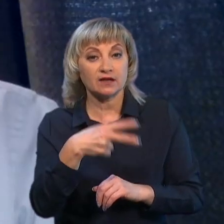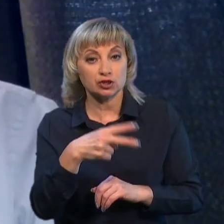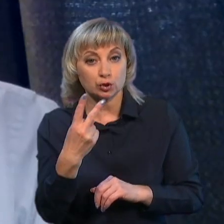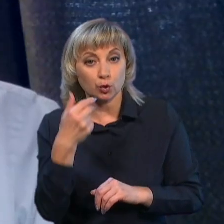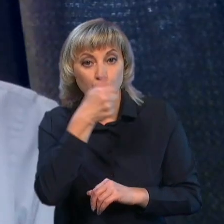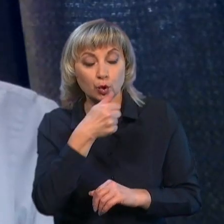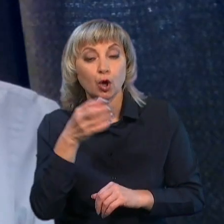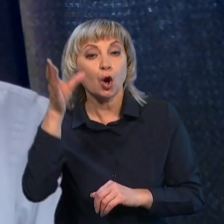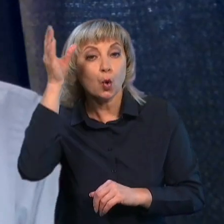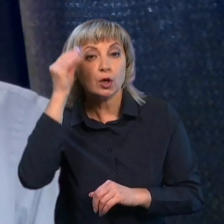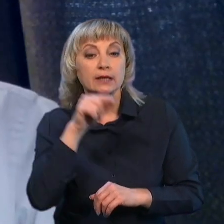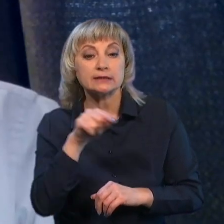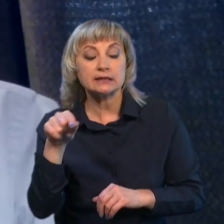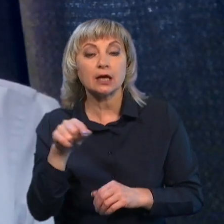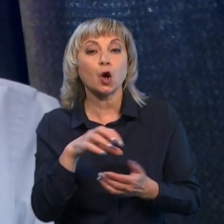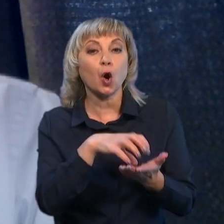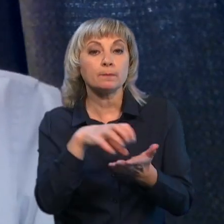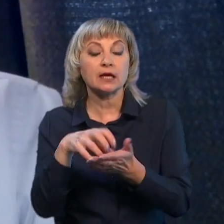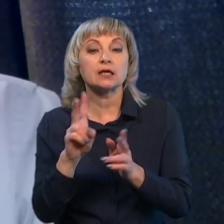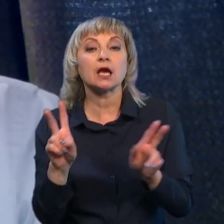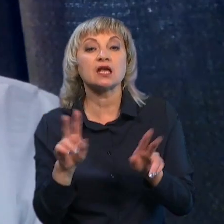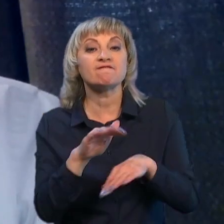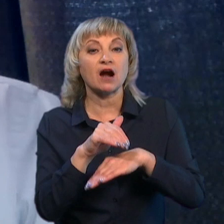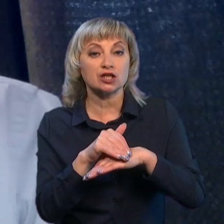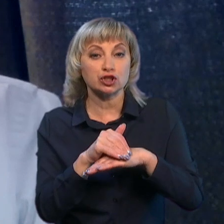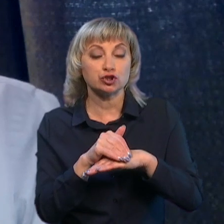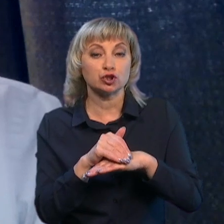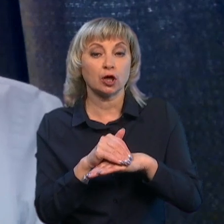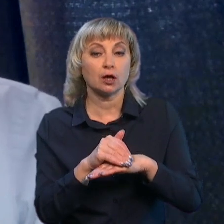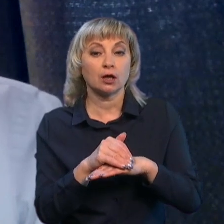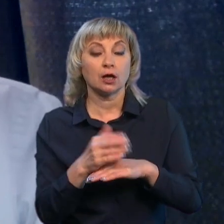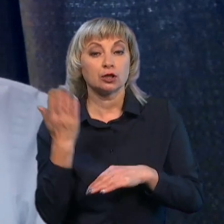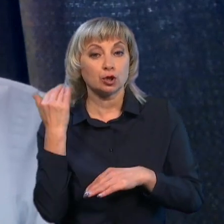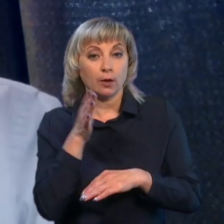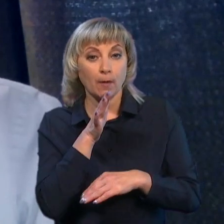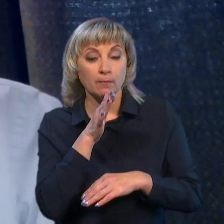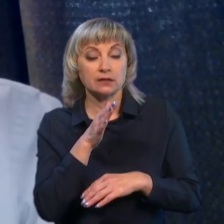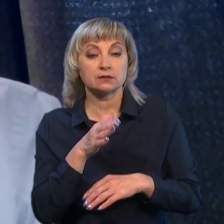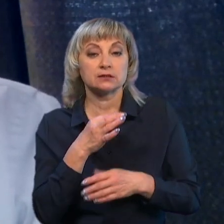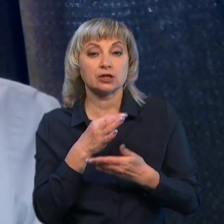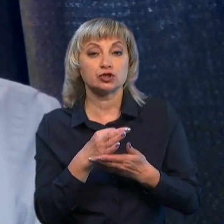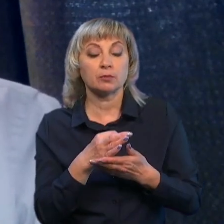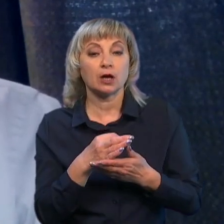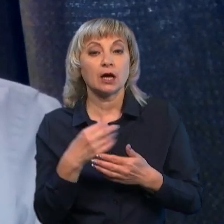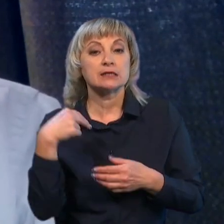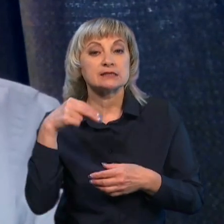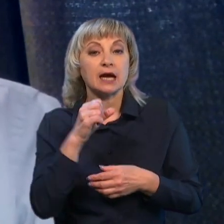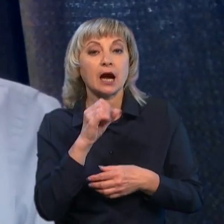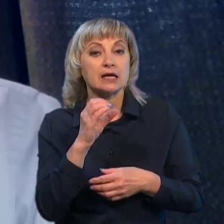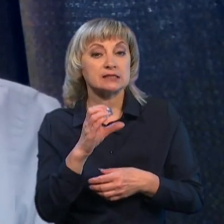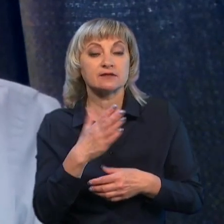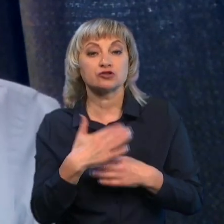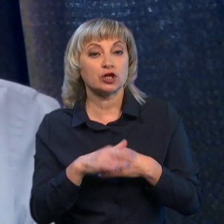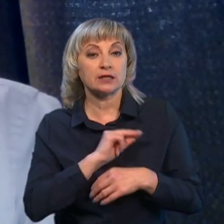вже з врахуванням тих об'єктів, які фактично, ну ще на той момент, скажімо, вже Запорізька АЕС не працювала